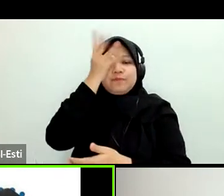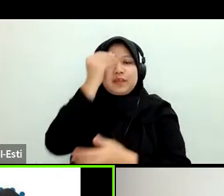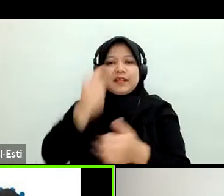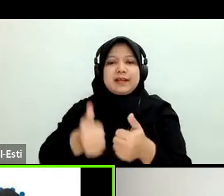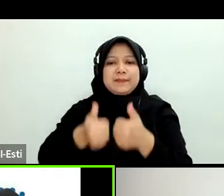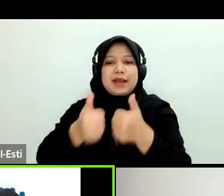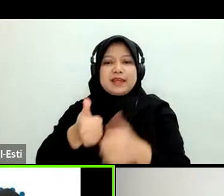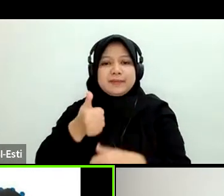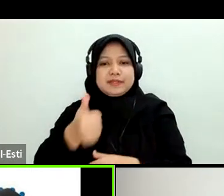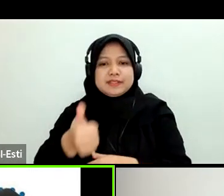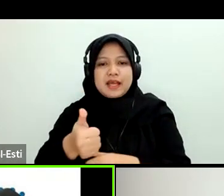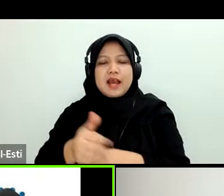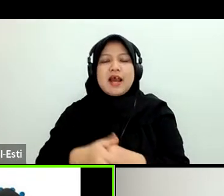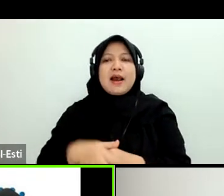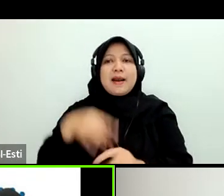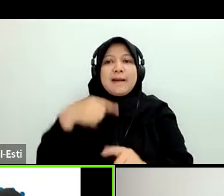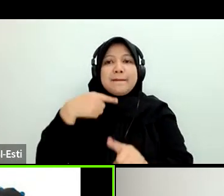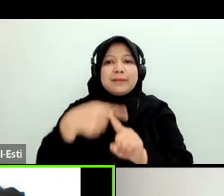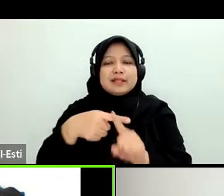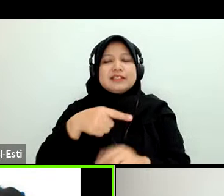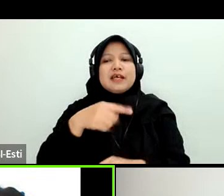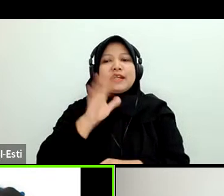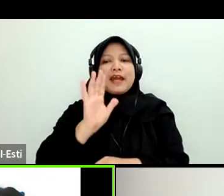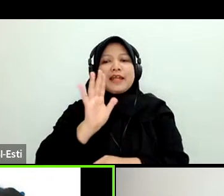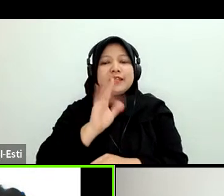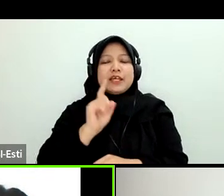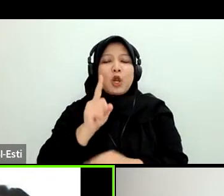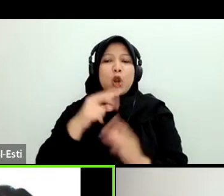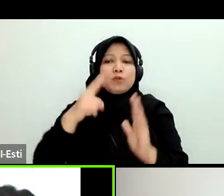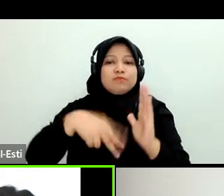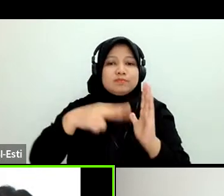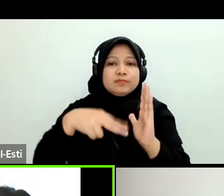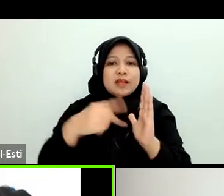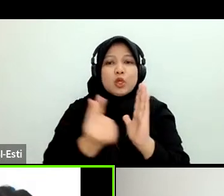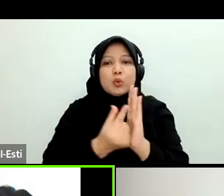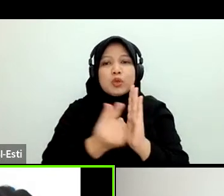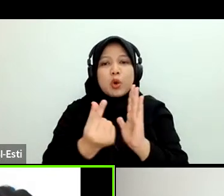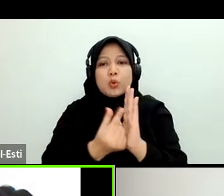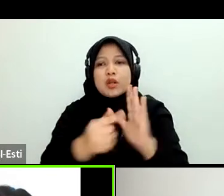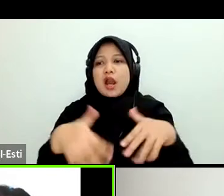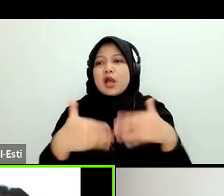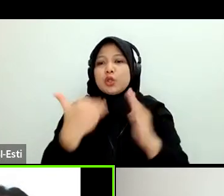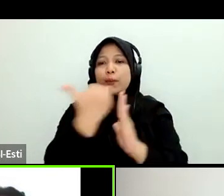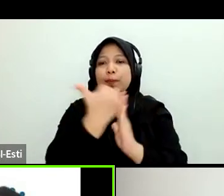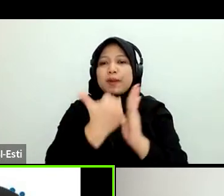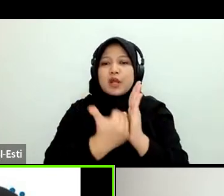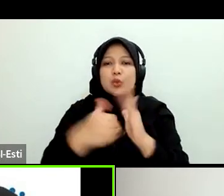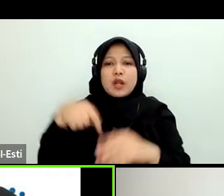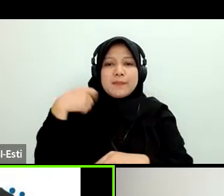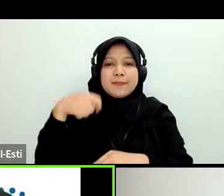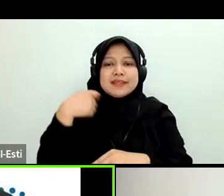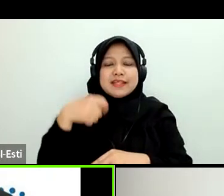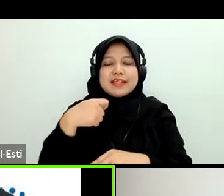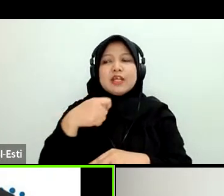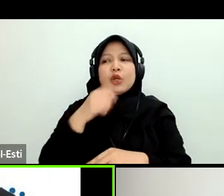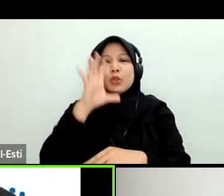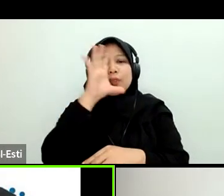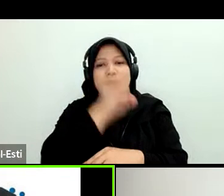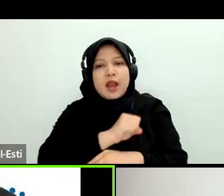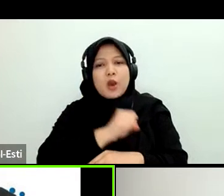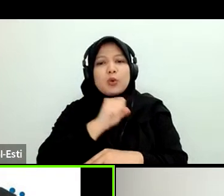seperti undang-undang permen dan sebagainya atau kalau misal nanti memang bekerja di bidang hukum tahu bagaimana